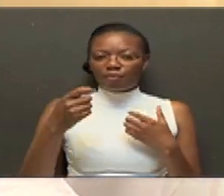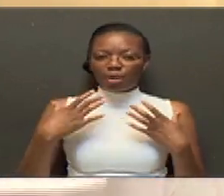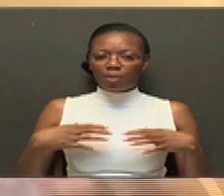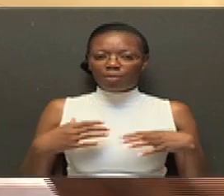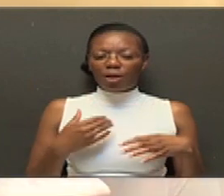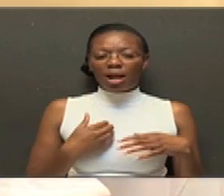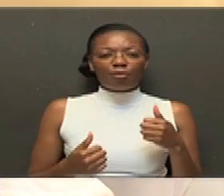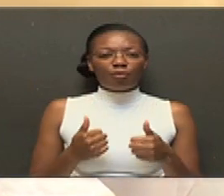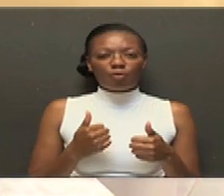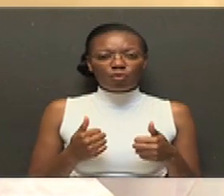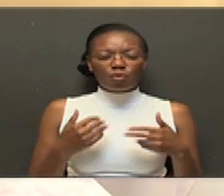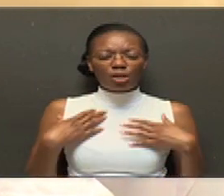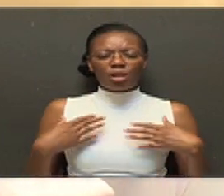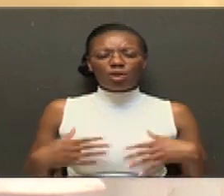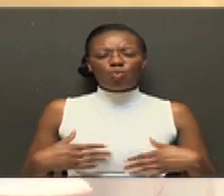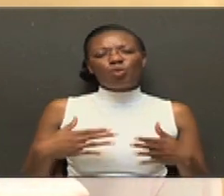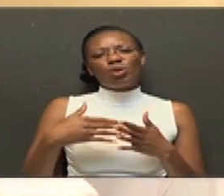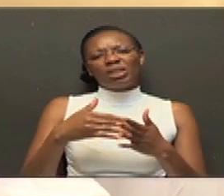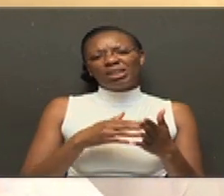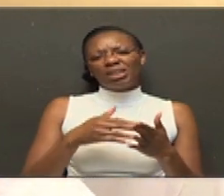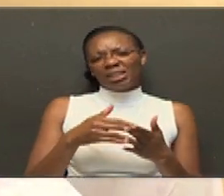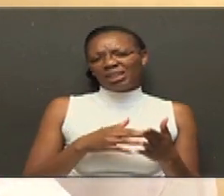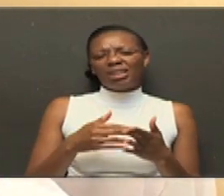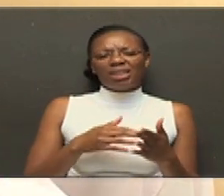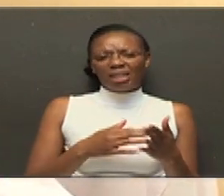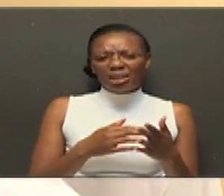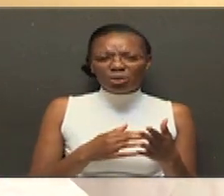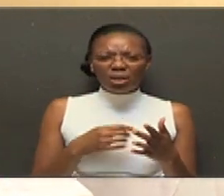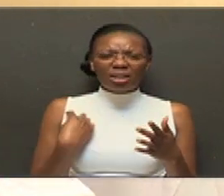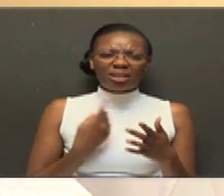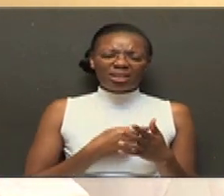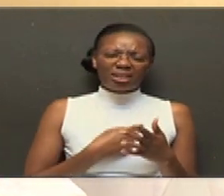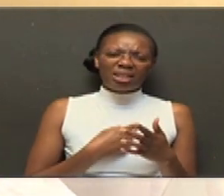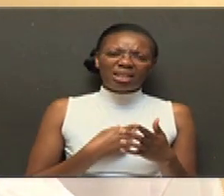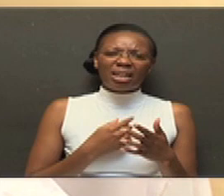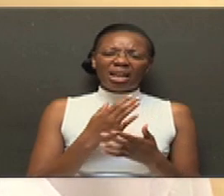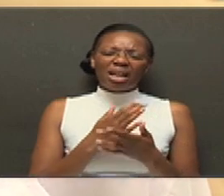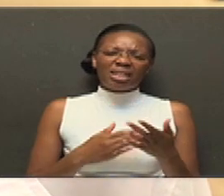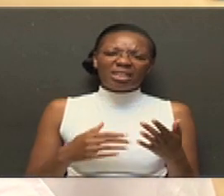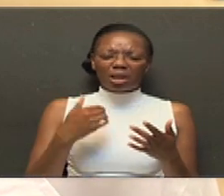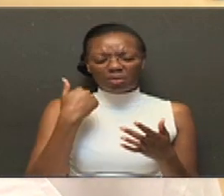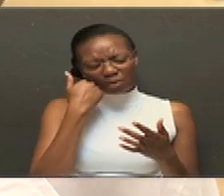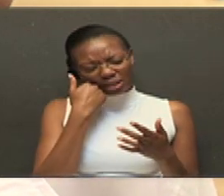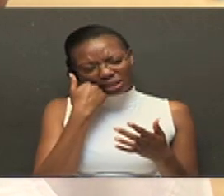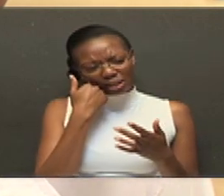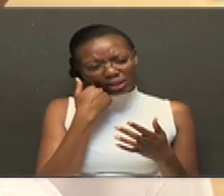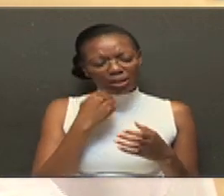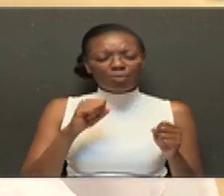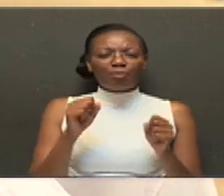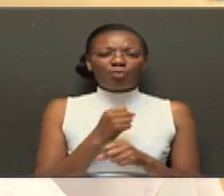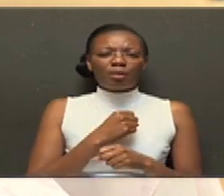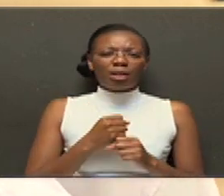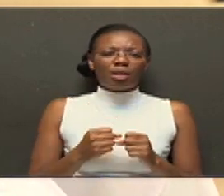Kenya ni protein. Yeah. Kwa sababu ukosefu wa protein unaleta ukosefu wa energy in the body.